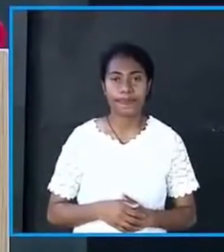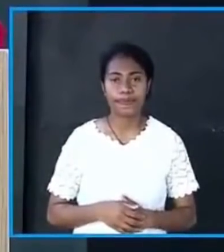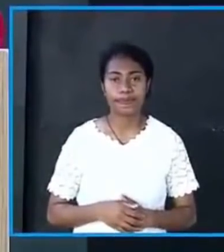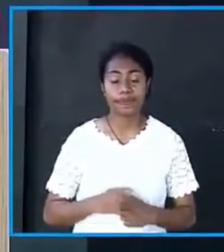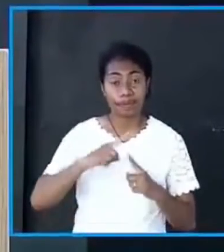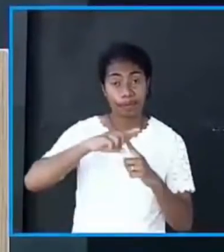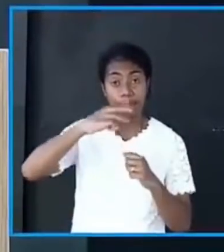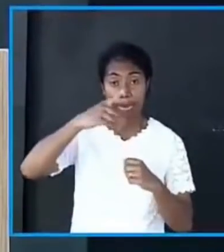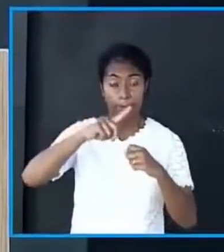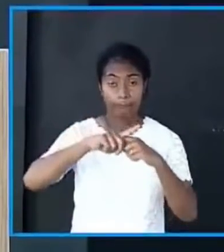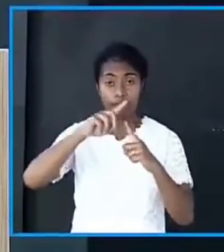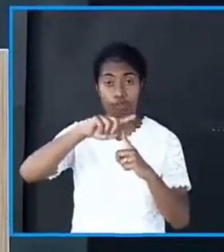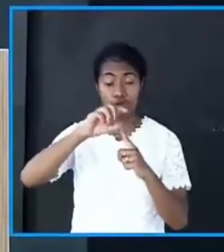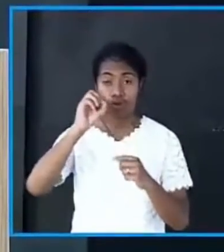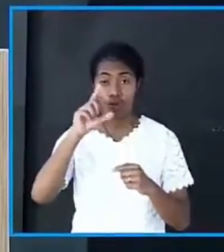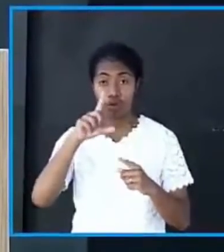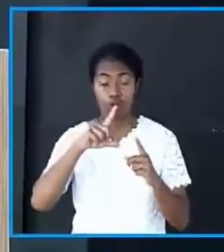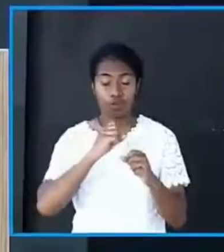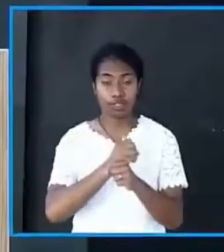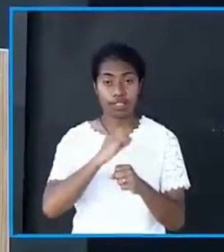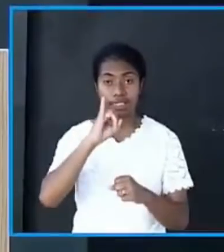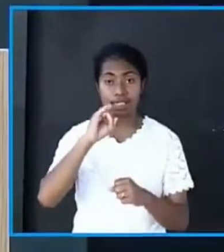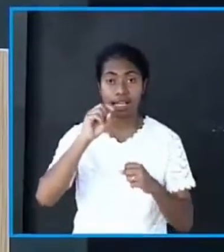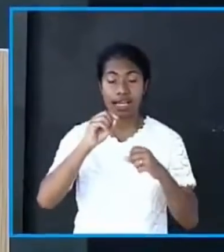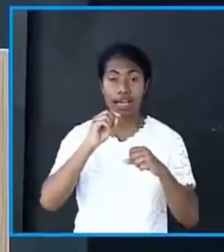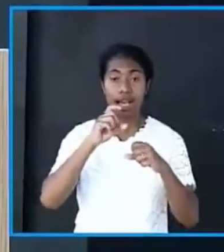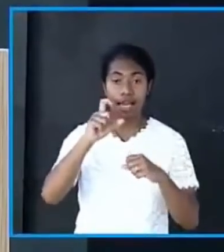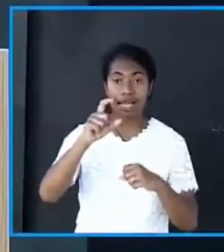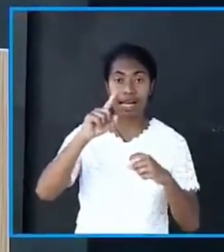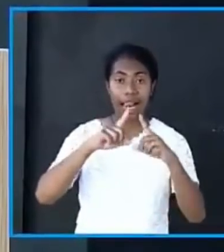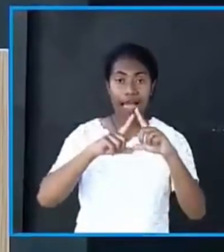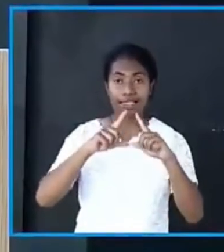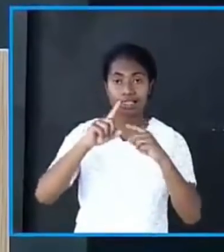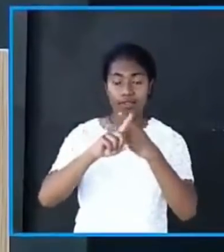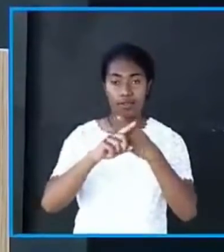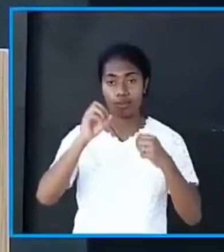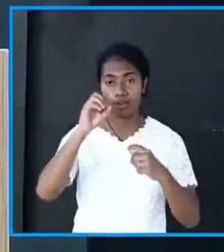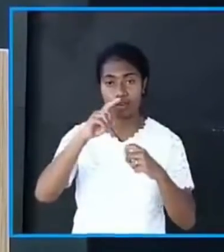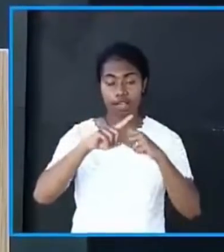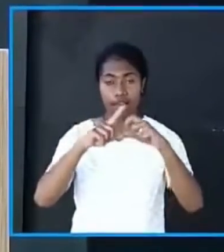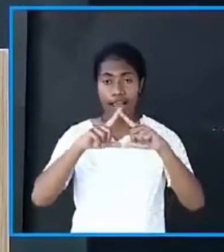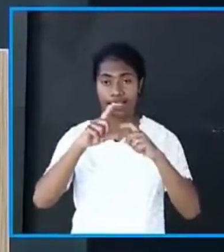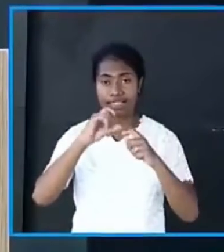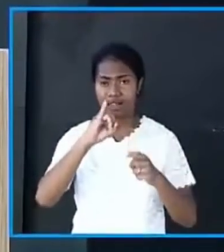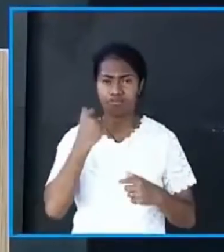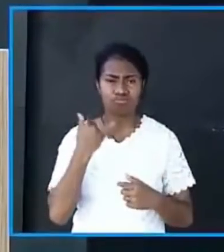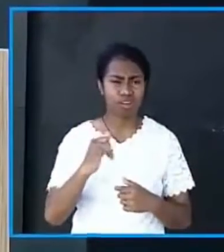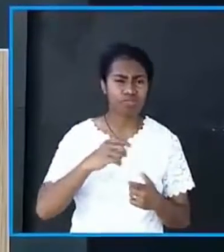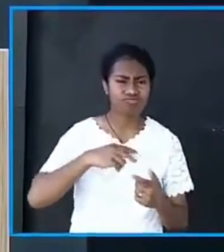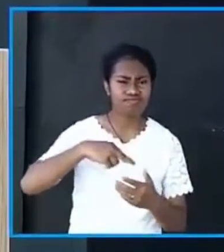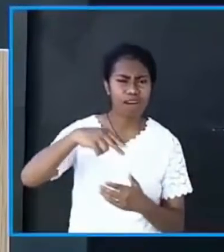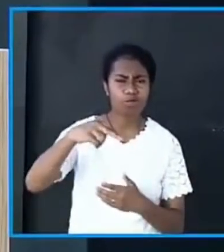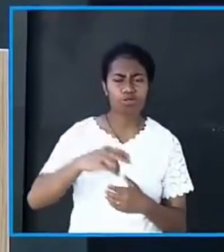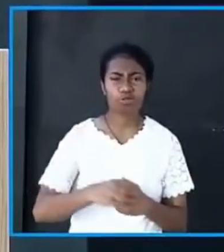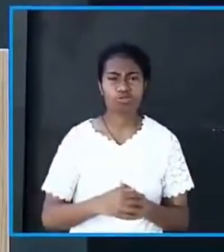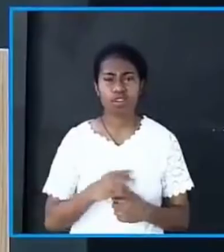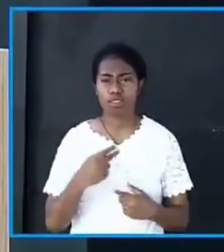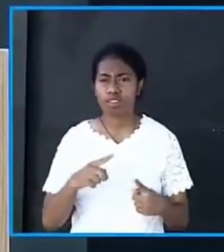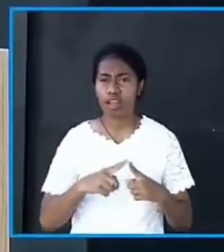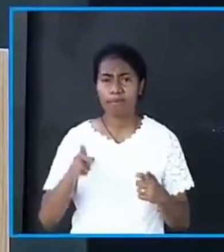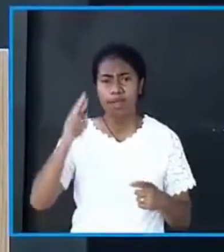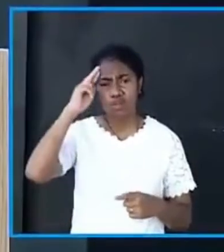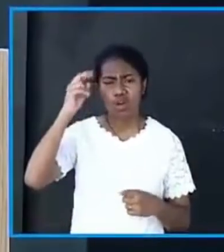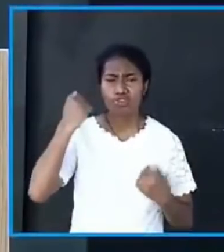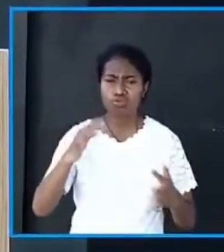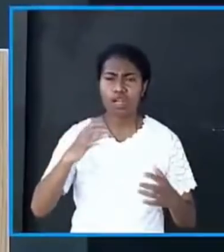teknologi transportasi Hai yang begitu maju kita kenal mobil tapi orang sunat ciptakan